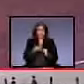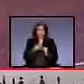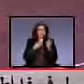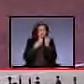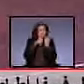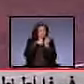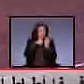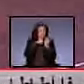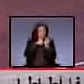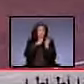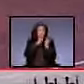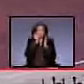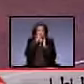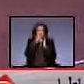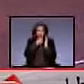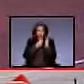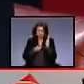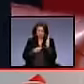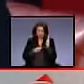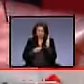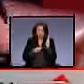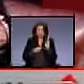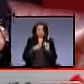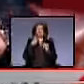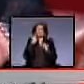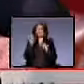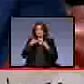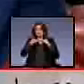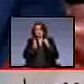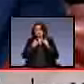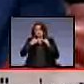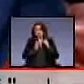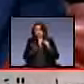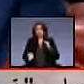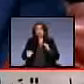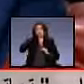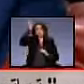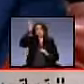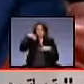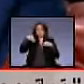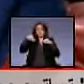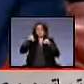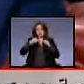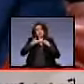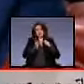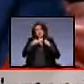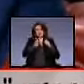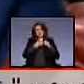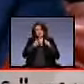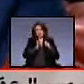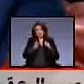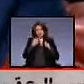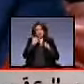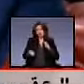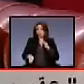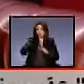القارئ. يعني الروايه نزلت عملت مبيعات كويسه، وانا عارف انها يعني طبعت 7-8 طبعات لغايه